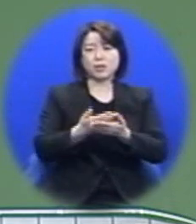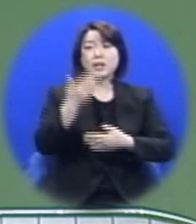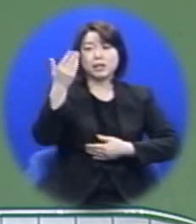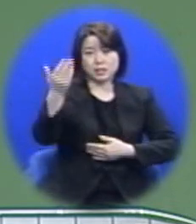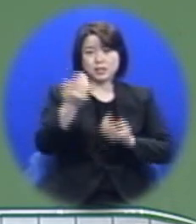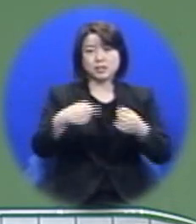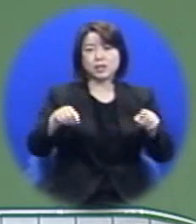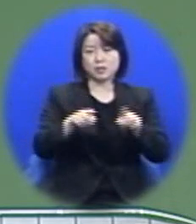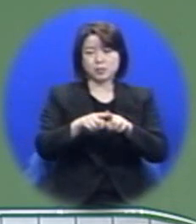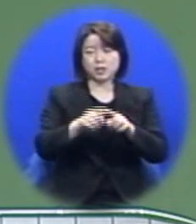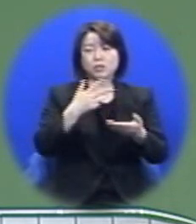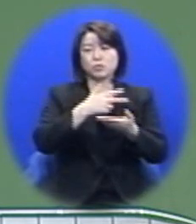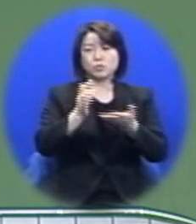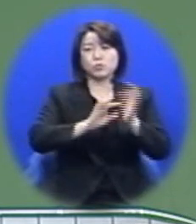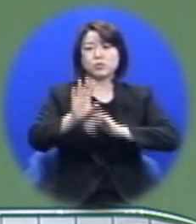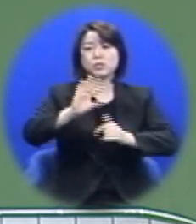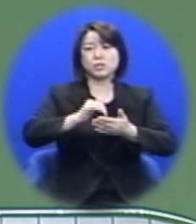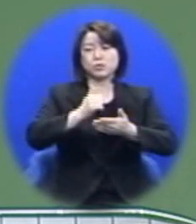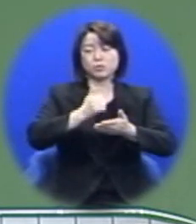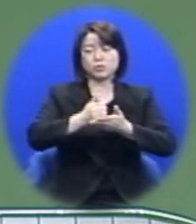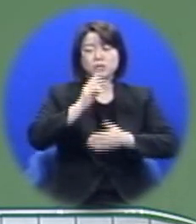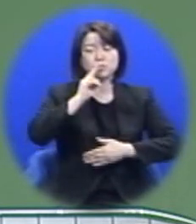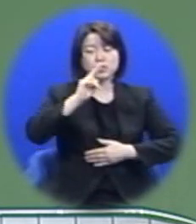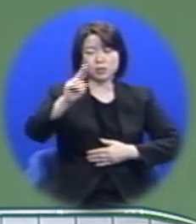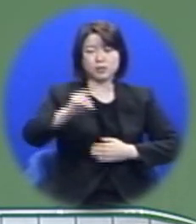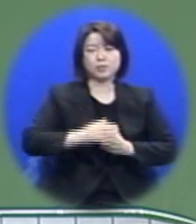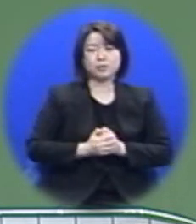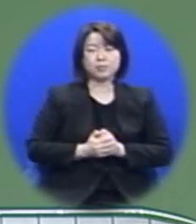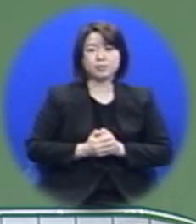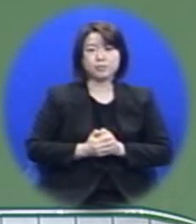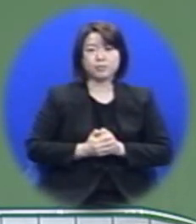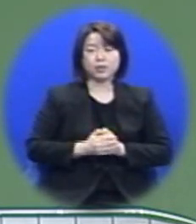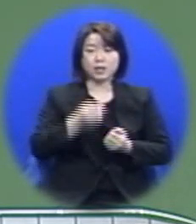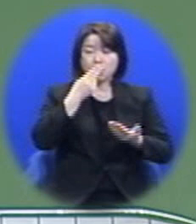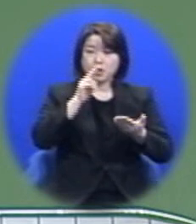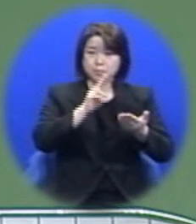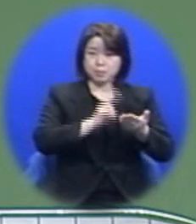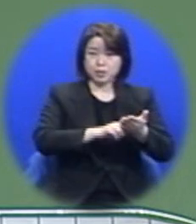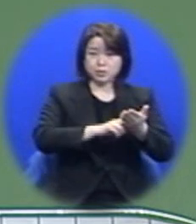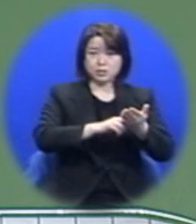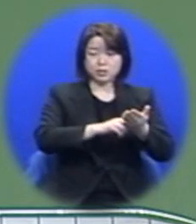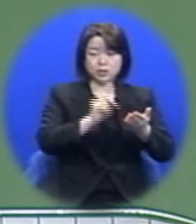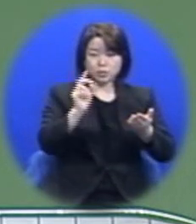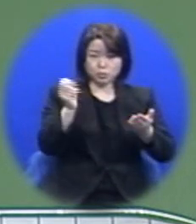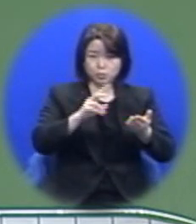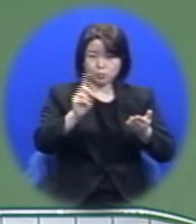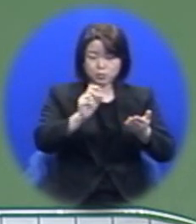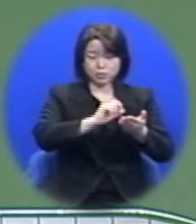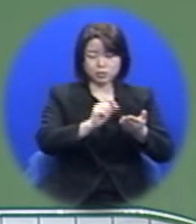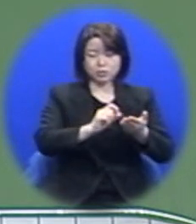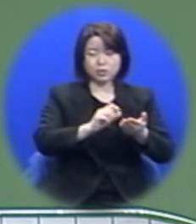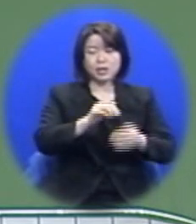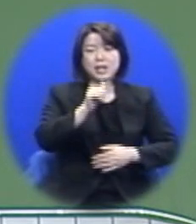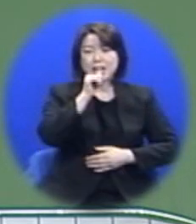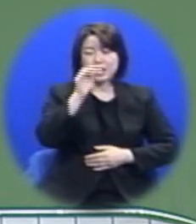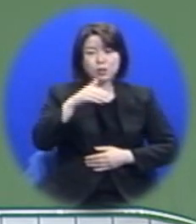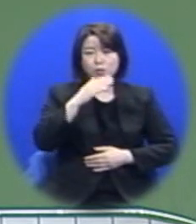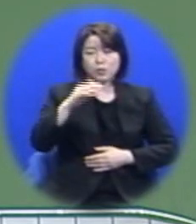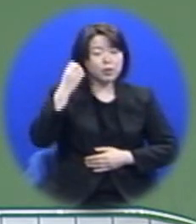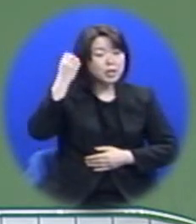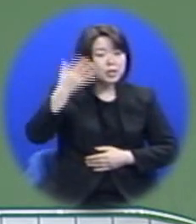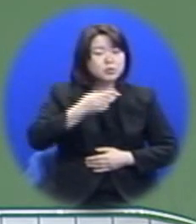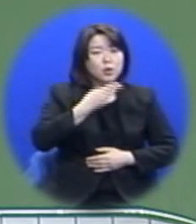주 예수님이여. 그는 편지에서 이렇게 썼습니다. 결코 잃어버릴 수 없는 것을 얻기